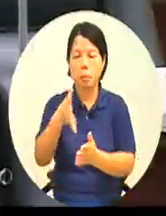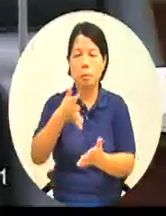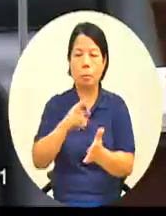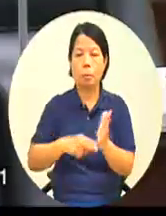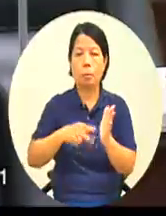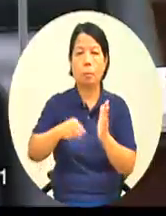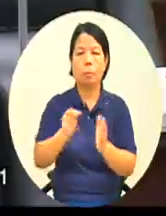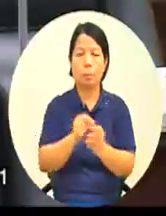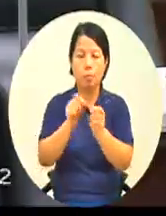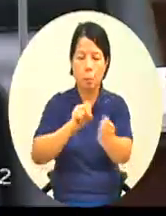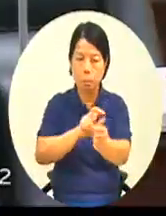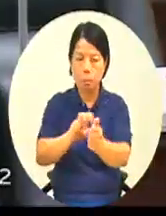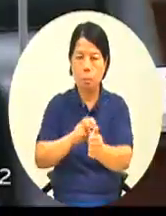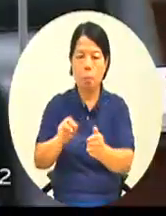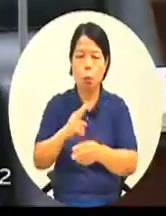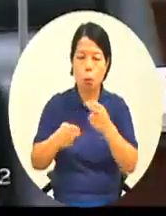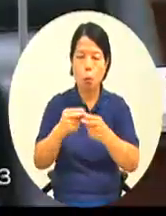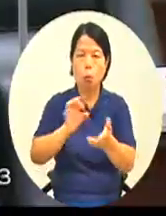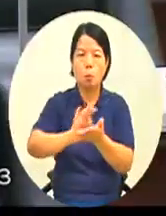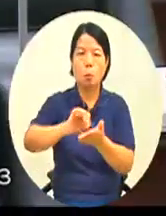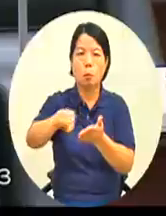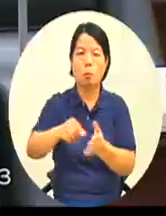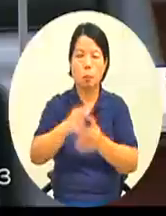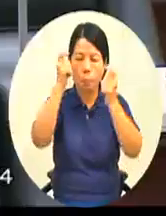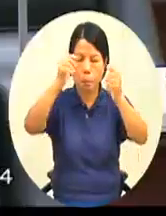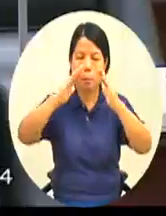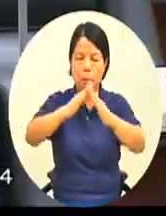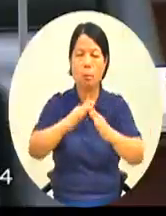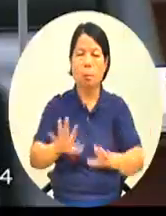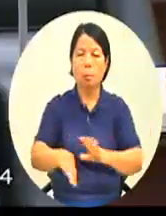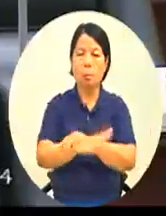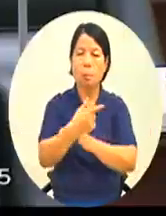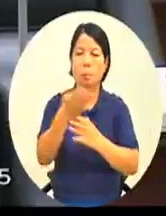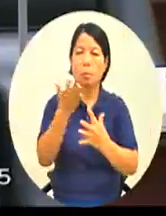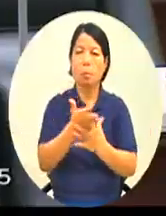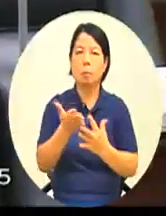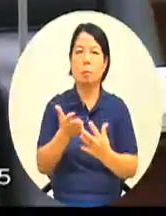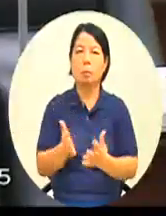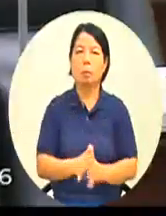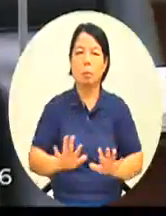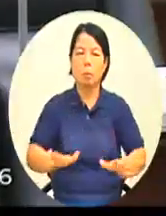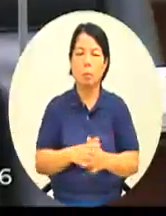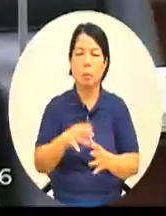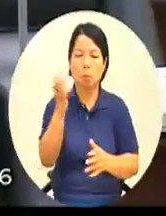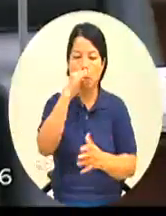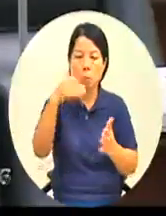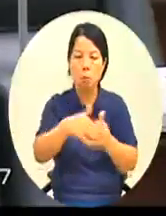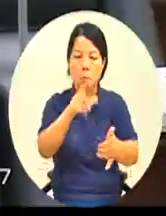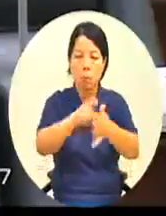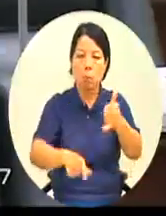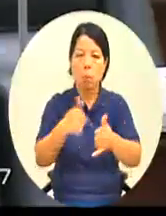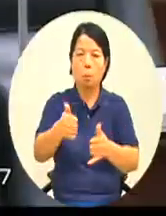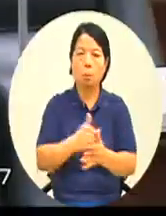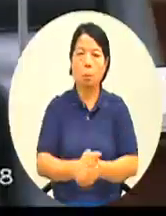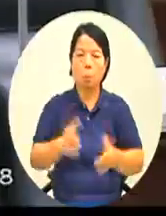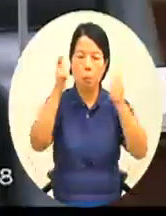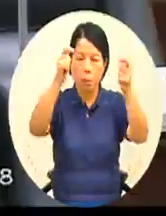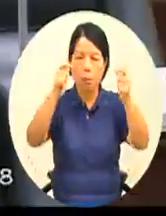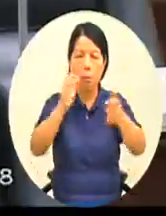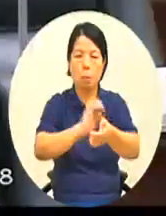就是长照我们如何运用这些我们高雄市既有的闲置空间。我们看到一个很好的案例，就是高雄医学